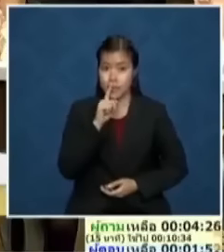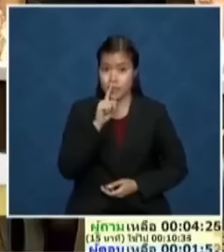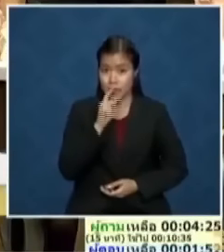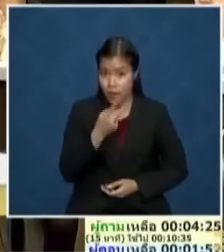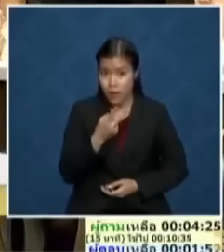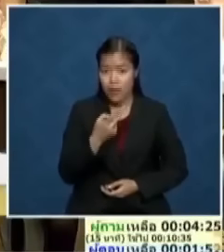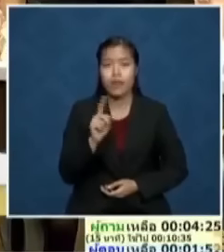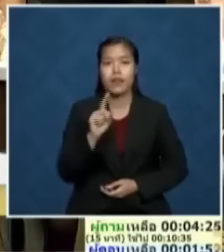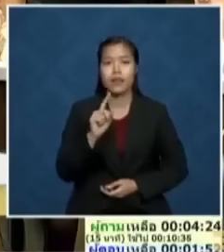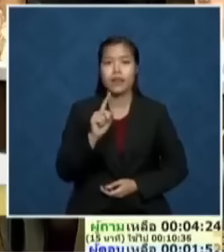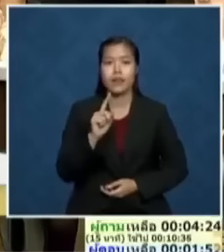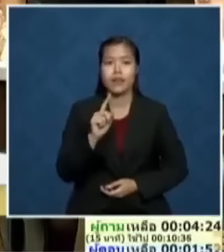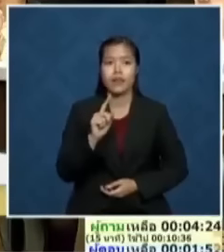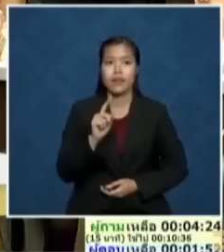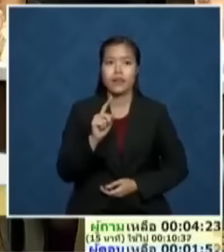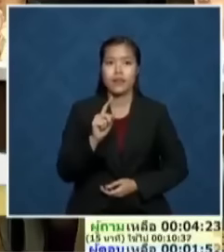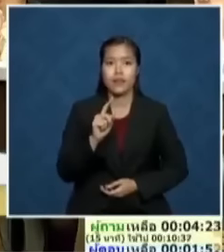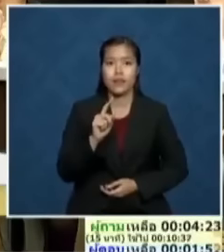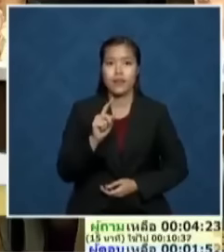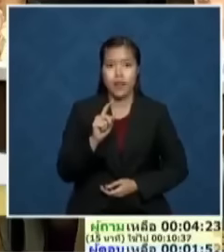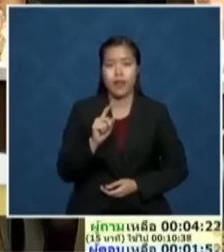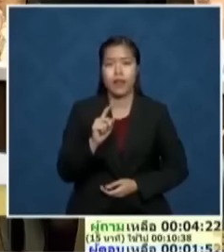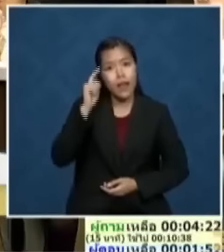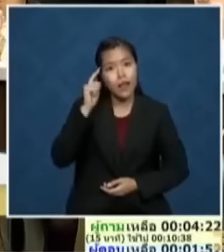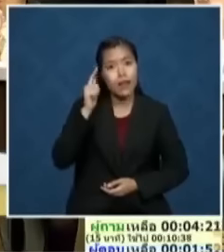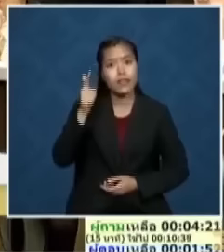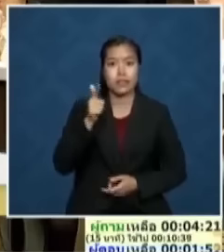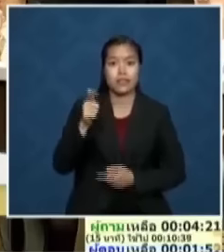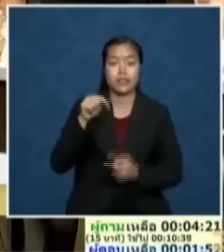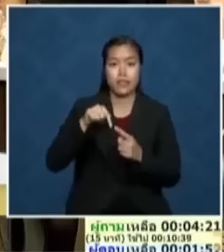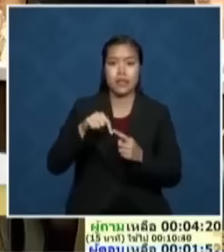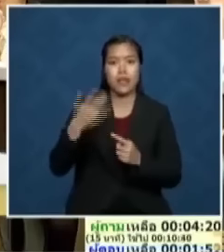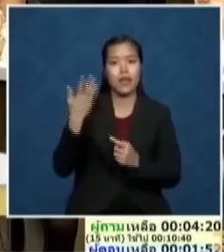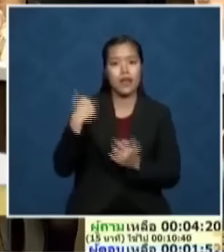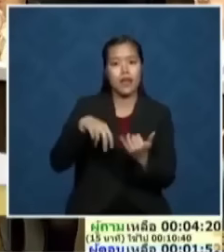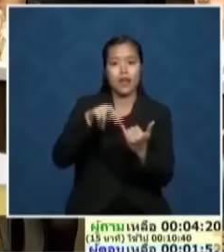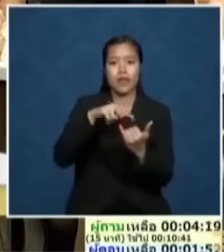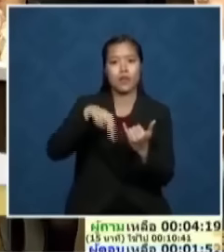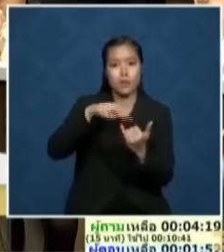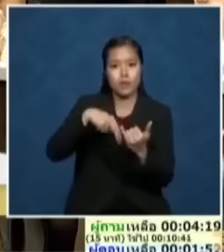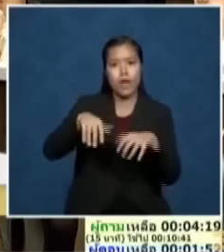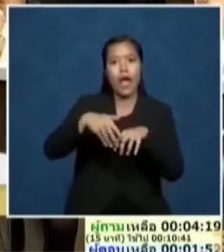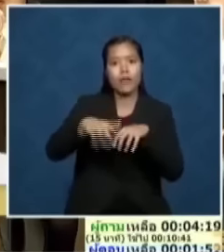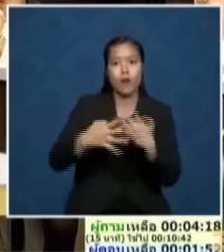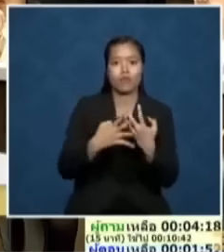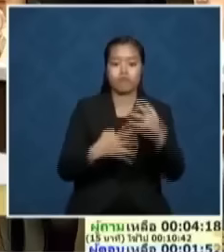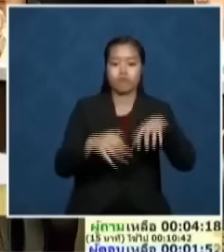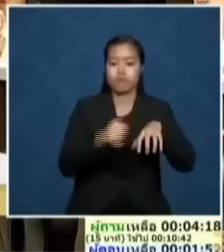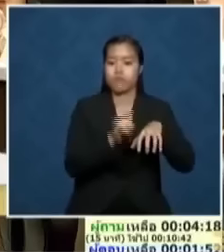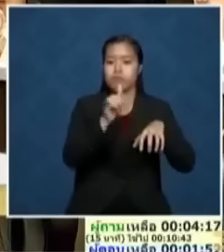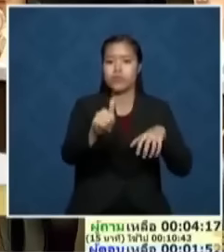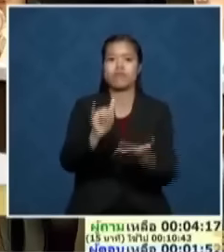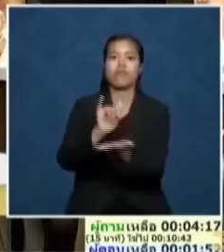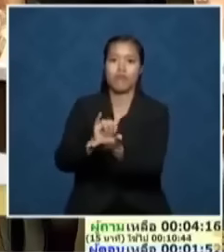ท่านรัฐมนตรีชี้แจงว่าจะต้องมีการประชุมคณะกรรมการราชทัณฑ ์ เพราะว่ามันมีรายละเอียดของระเบียบมันยังไม่จบนะ